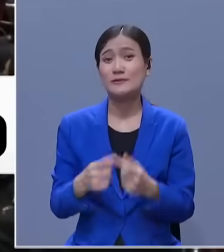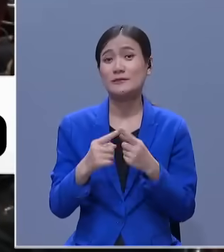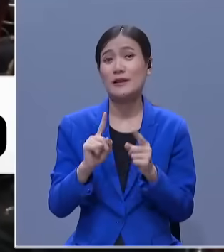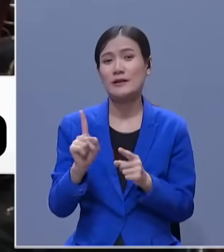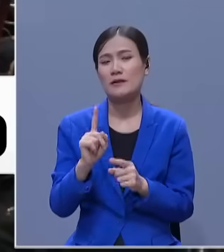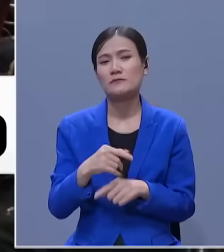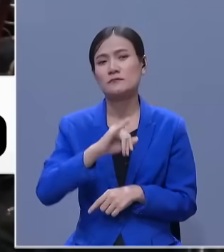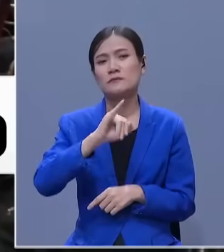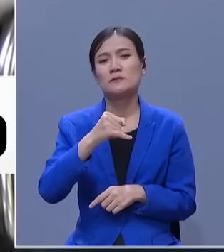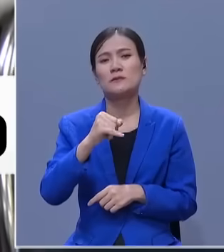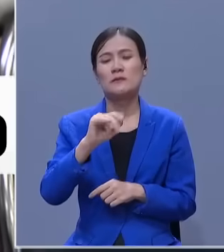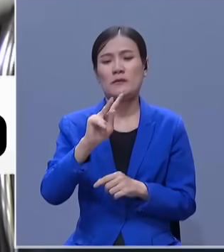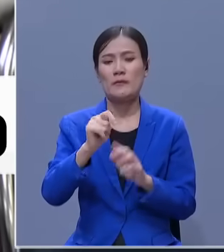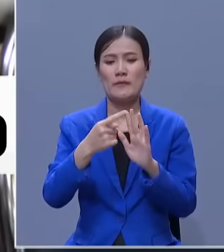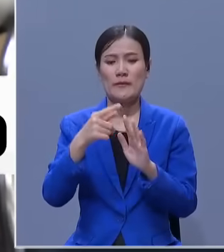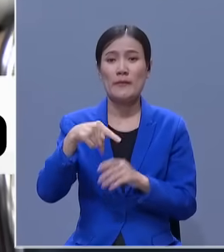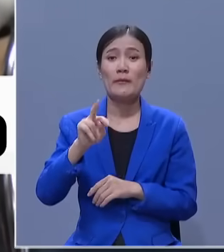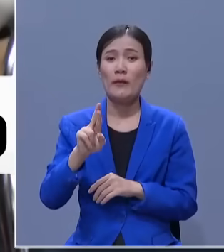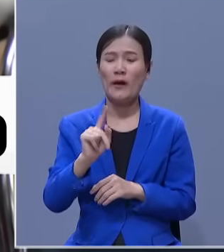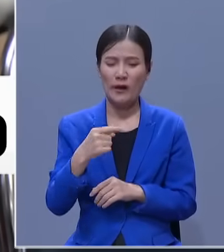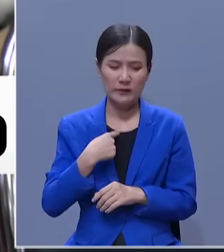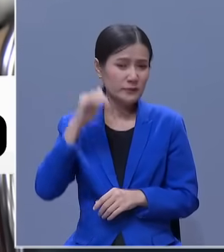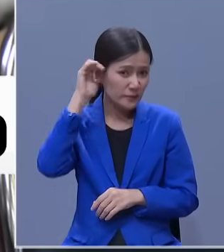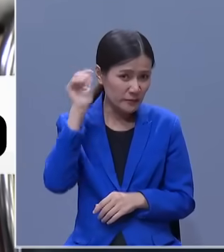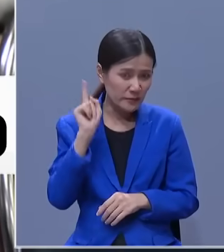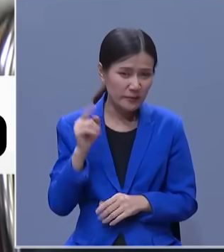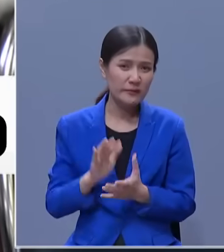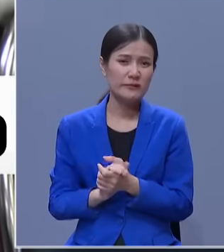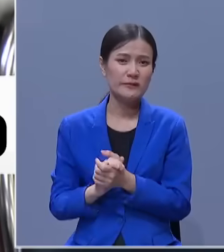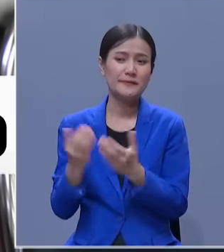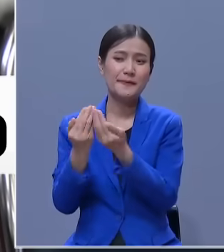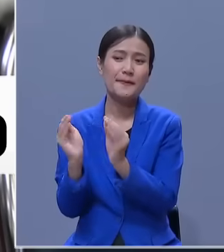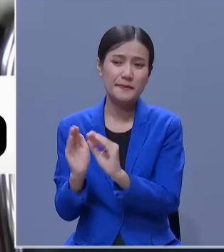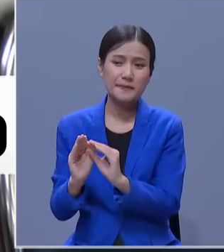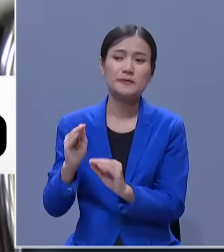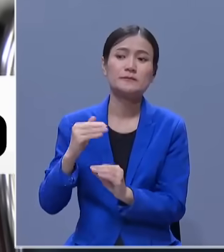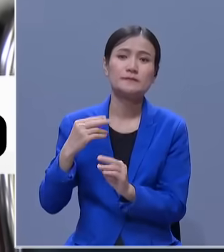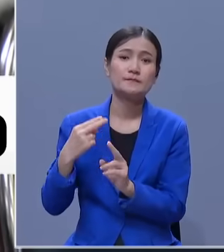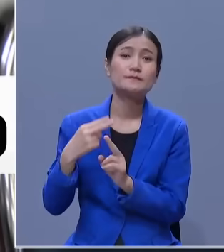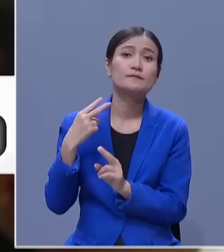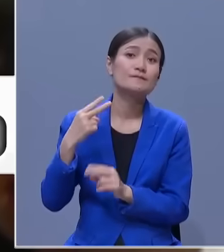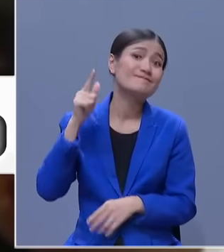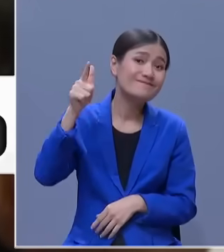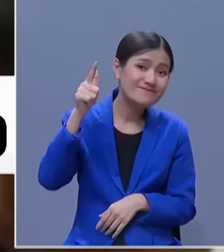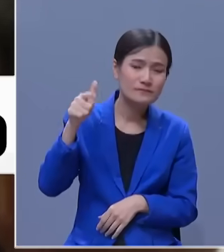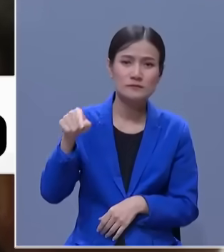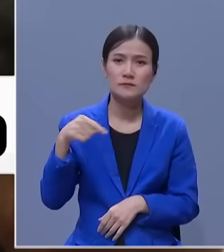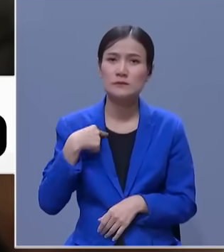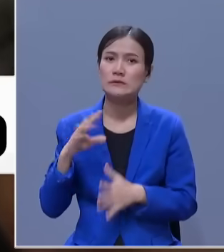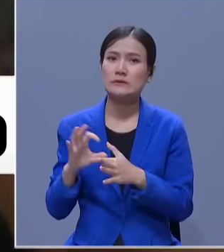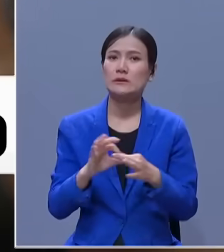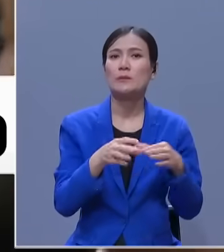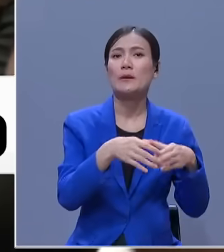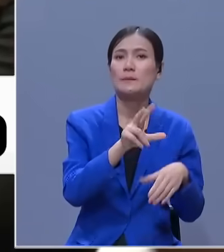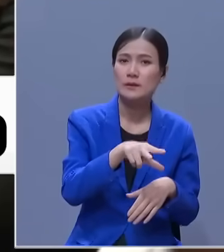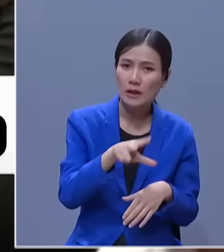พรยังไงก็ยังเชื่อว่าตระกูลชินวัต ร ก็ยังคงมีบทบาทสำคัญไม่ใช่แค่กับเพื่อไทยเท่านั้นนะคะ แ ต่หมายถึ